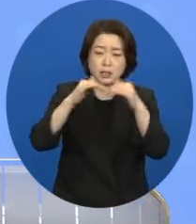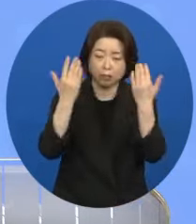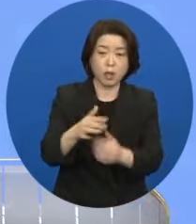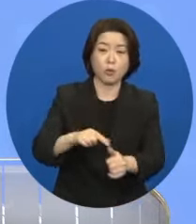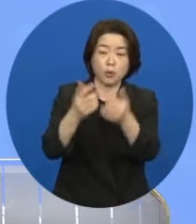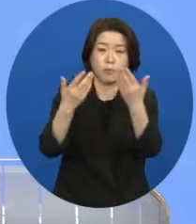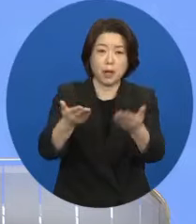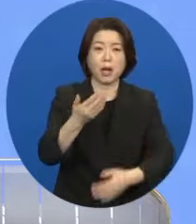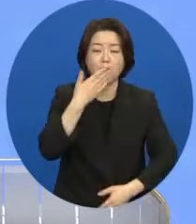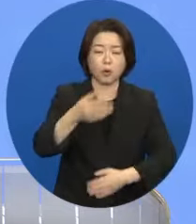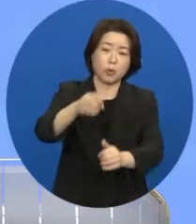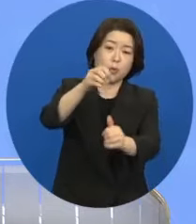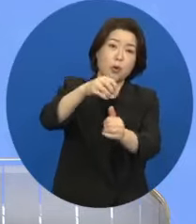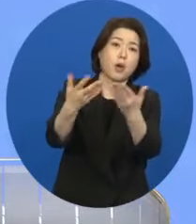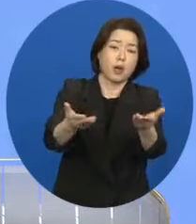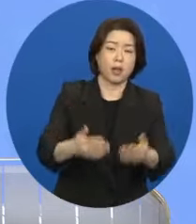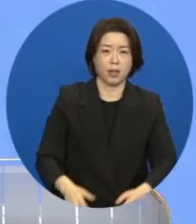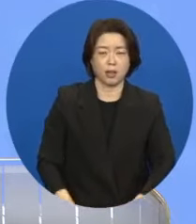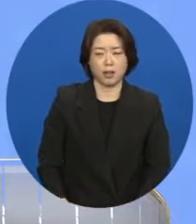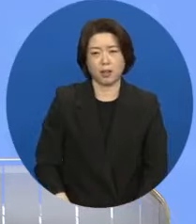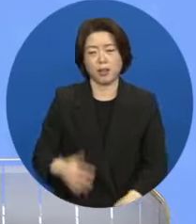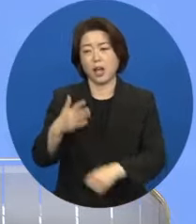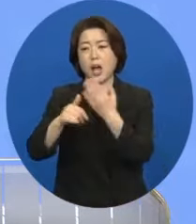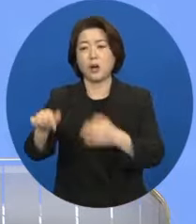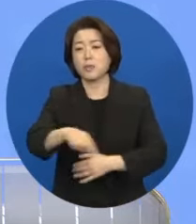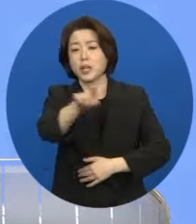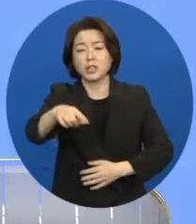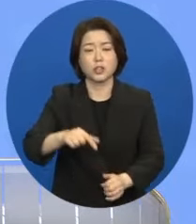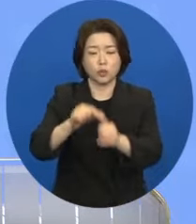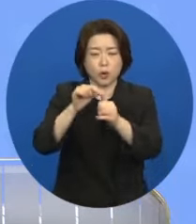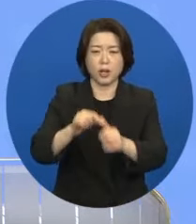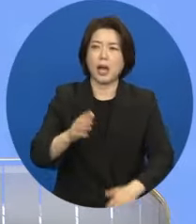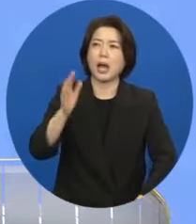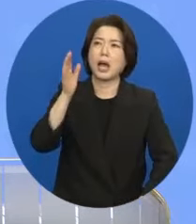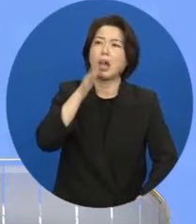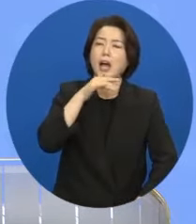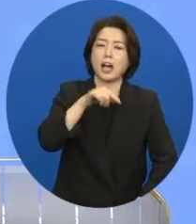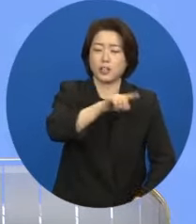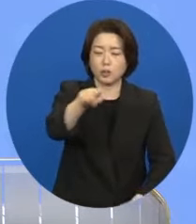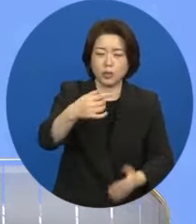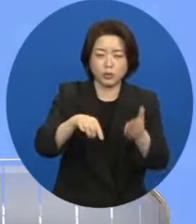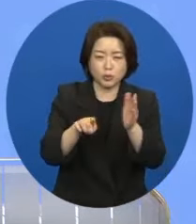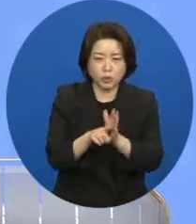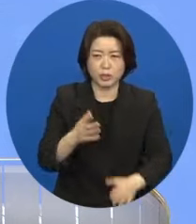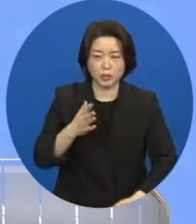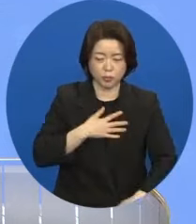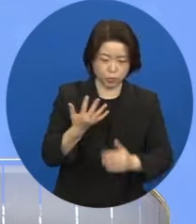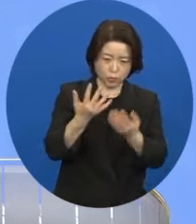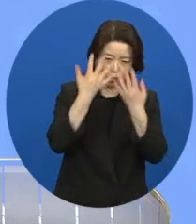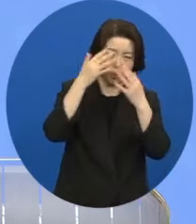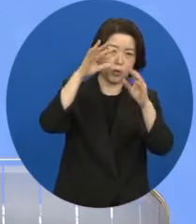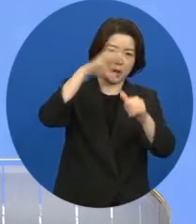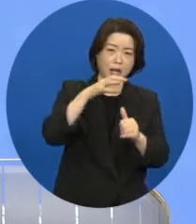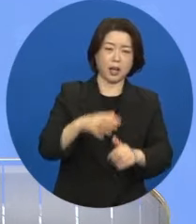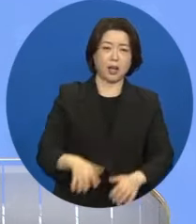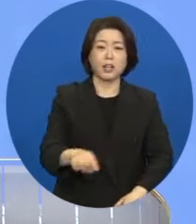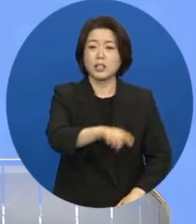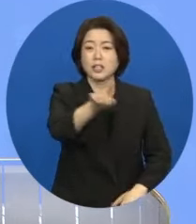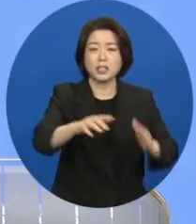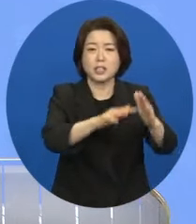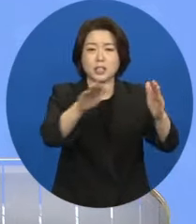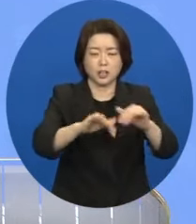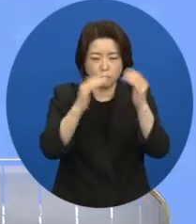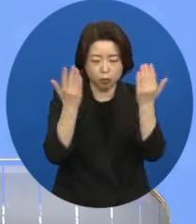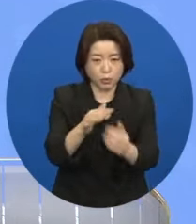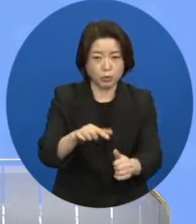얻습니다 하나이 이을 하 우를 감옥에 보내셔서 복음을 듣게 하시고 온 가정이